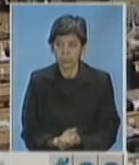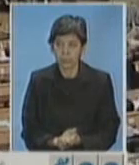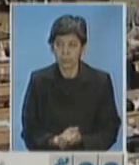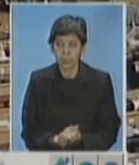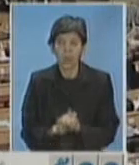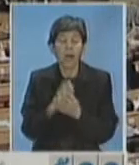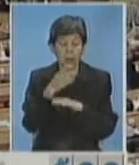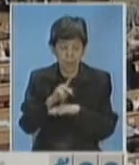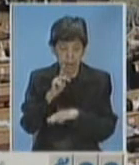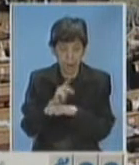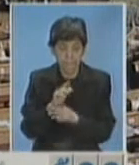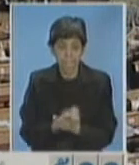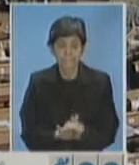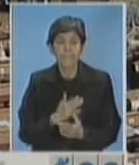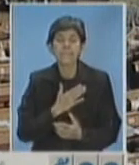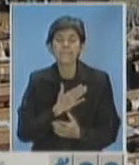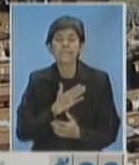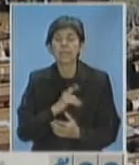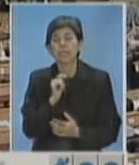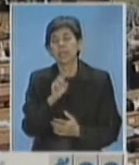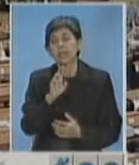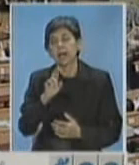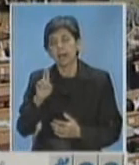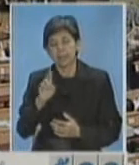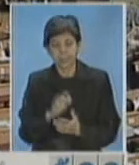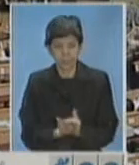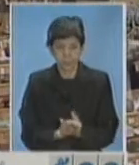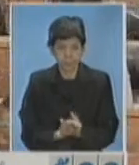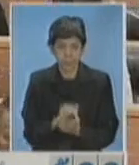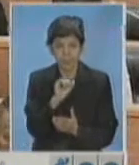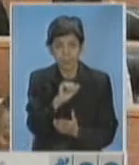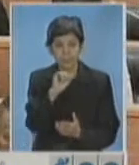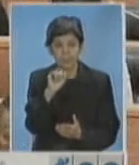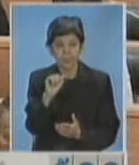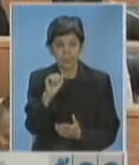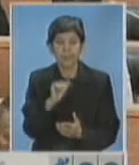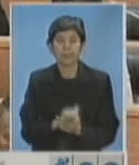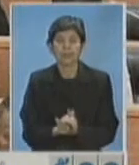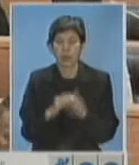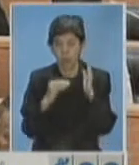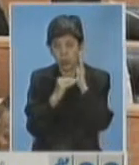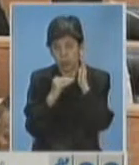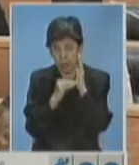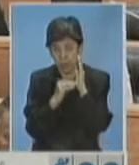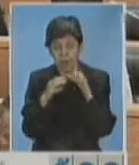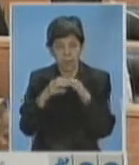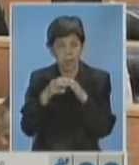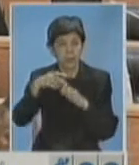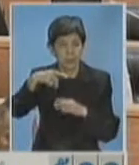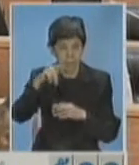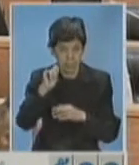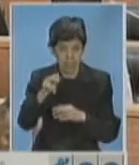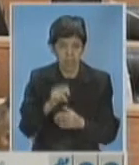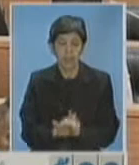เรียนท่านประธานสภาที่เคารพค่ะดิฉันธีรรัตน์สมเด็จวานิชสมาชิกสภาผู้แทนราษฎรกรุงเทพมหานครพรรคเพื่อไท